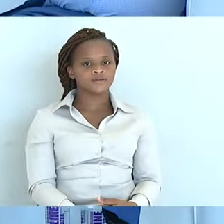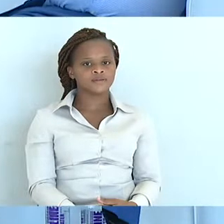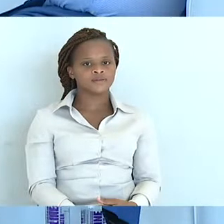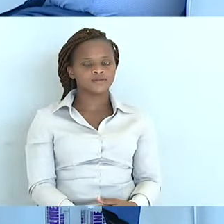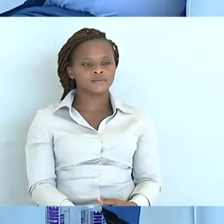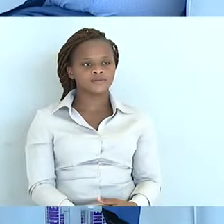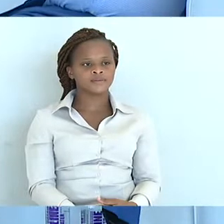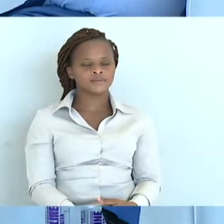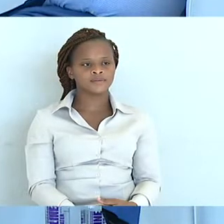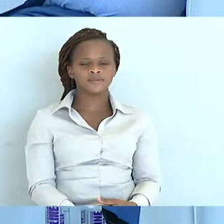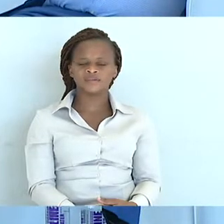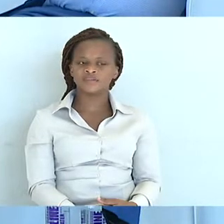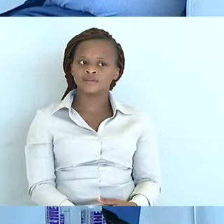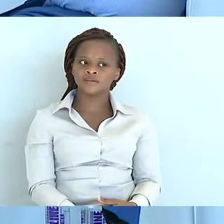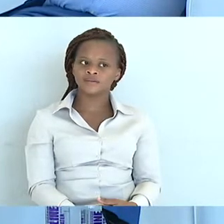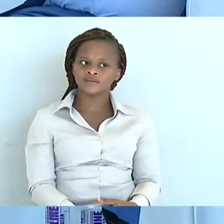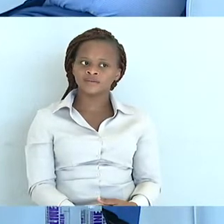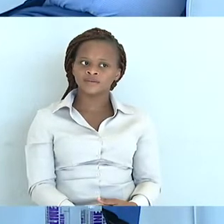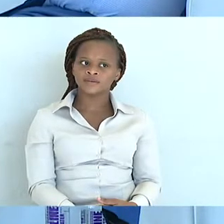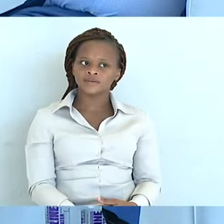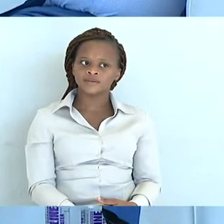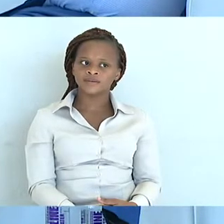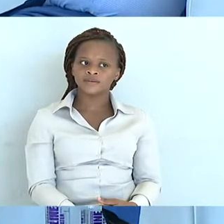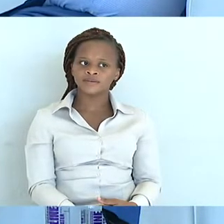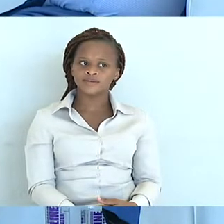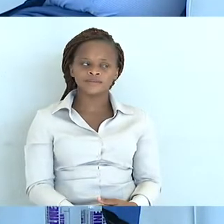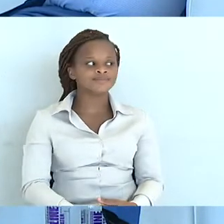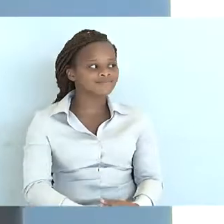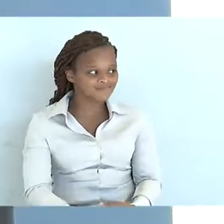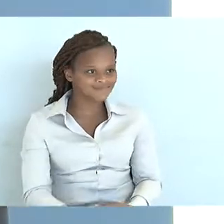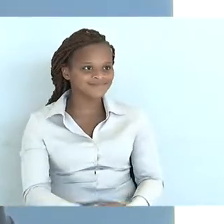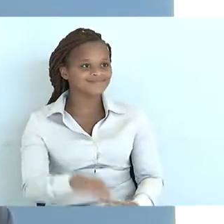Angithathele lithuba ngibingelele kubahlonishwa